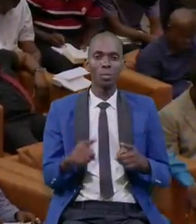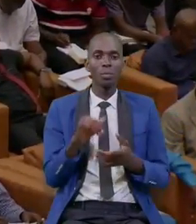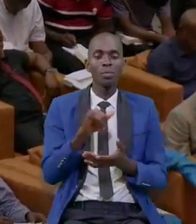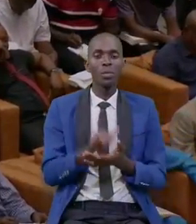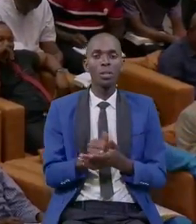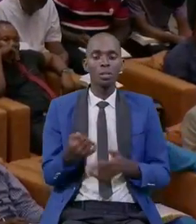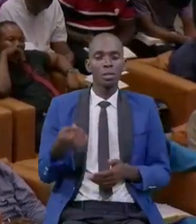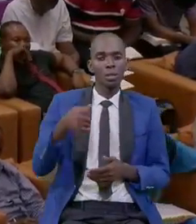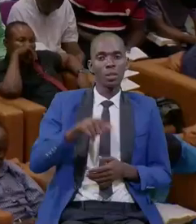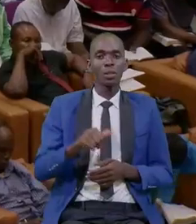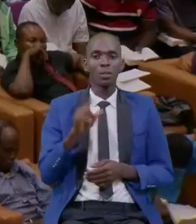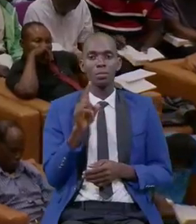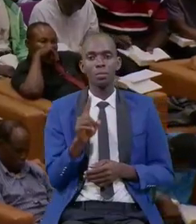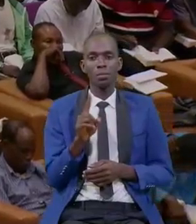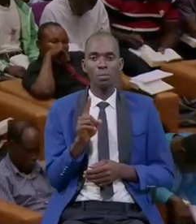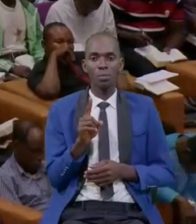d'eux